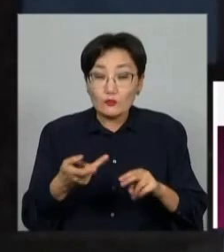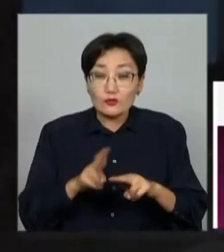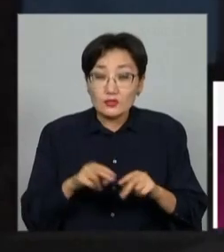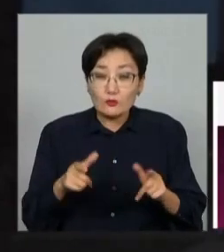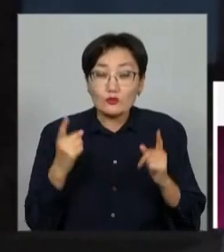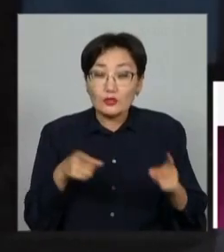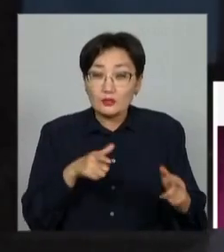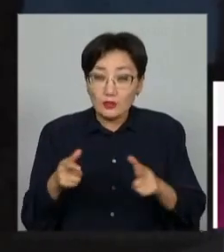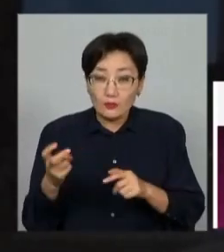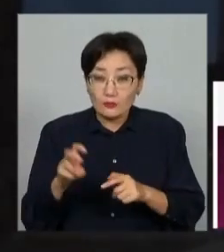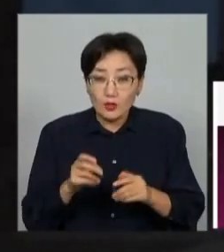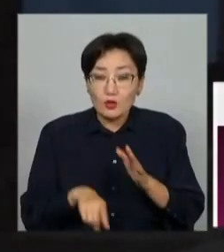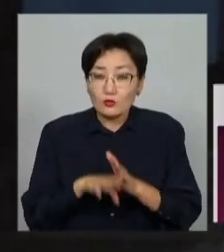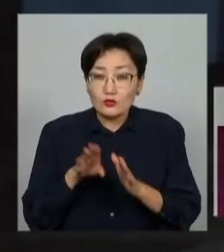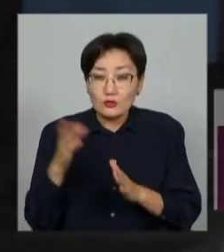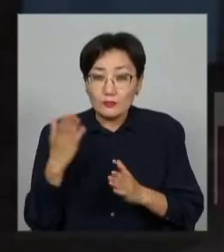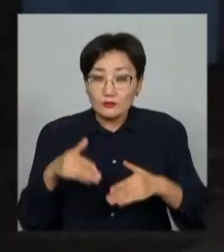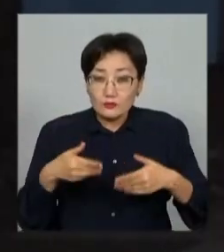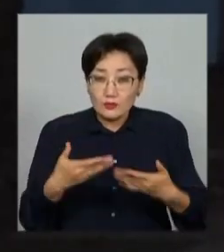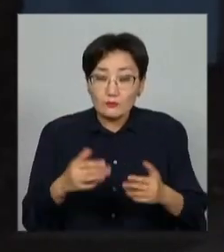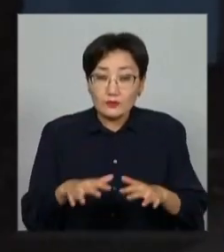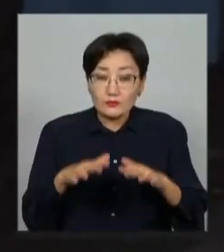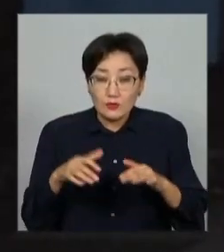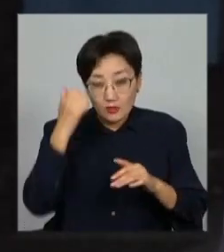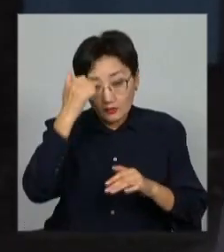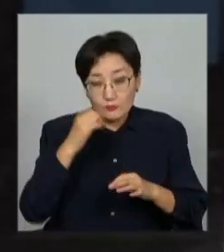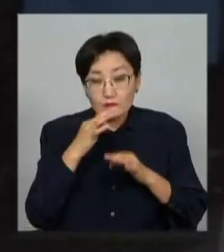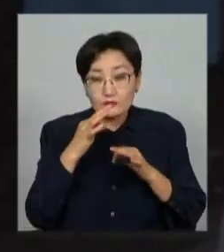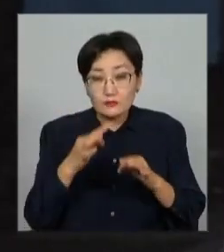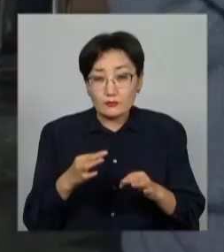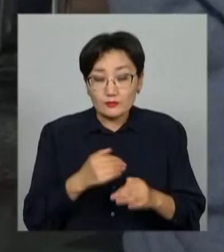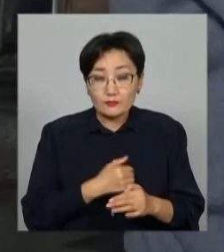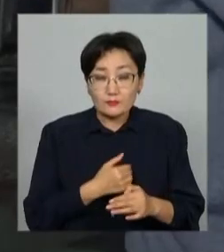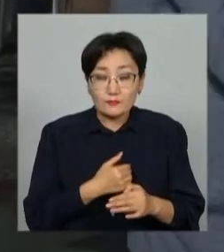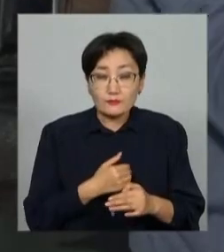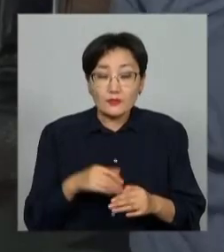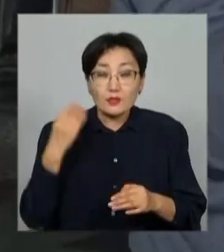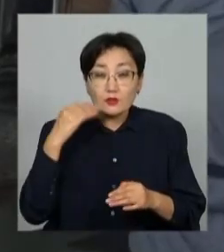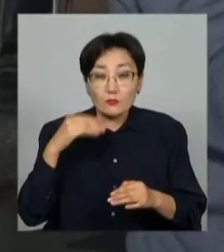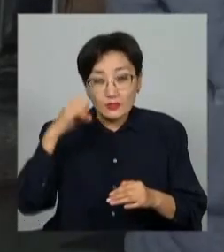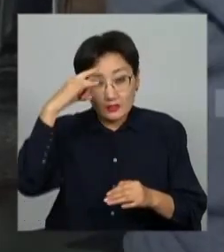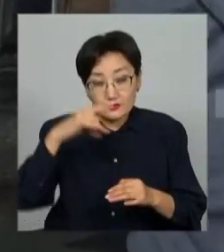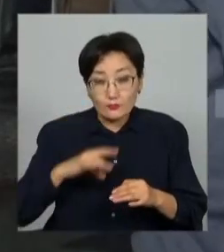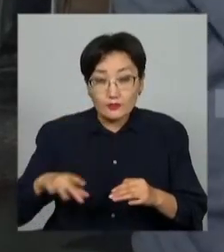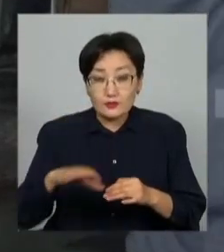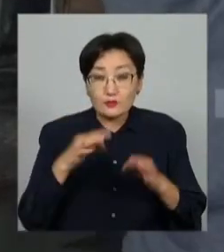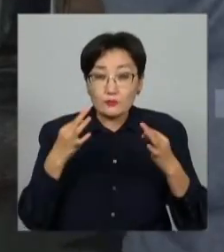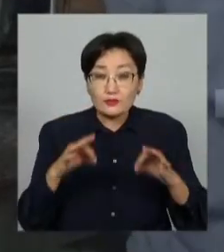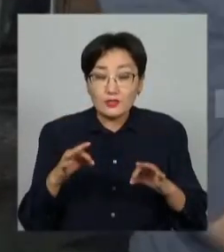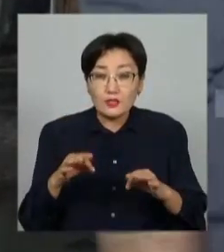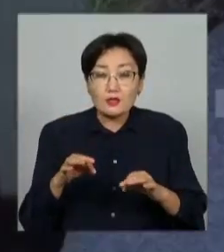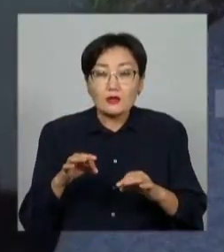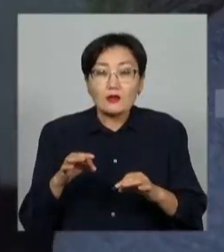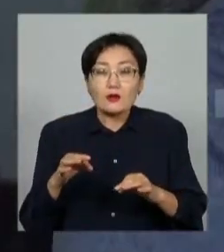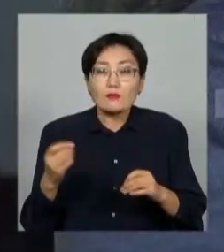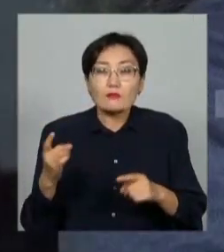келіп, үздік фильмдерді ұсынып жатырмыз. Келіп жатқан көрерменге алғысымыз шексіз. Түркия Қазақстан Республикасының тәуелсіздігін таныған